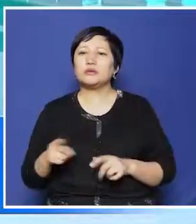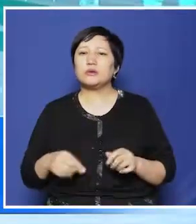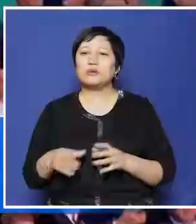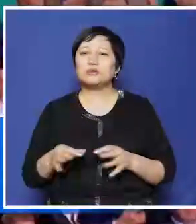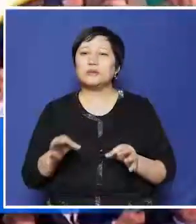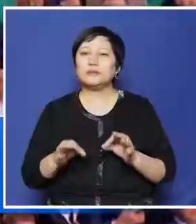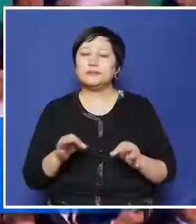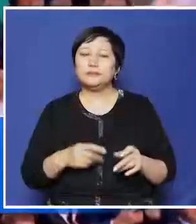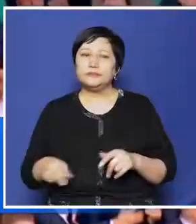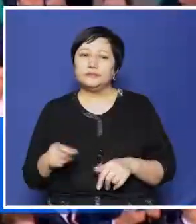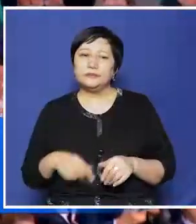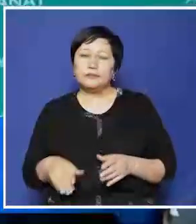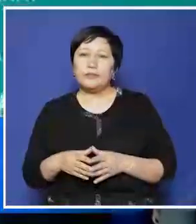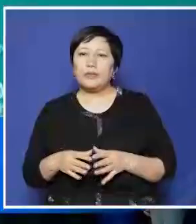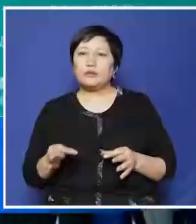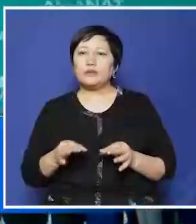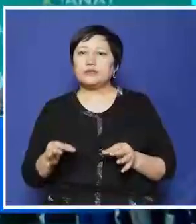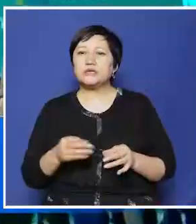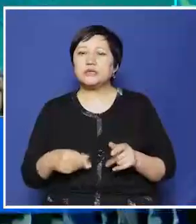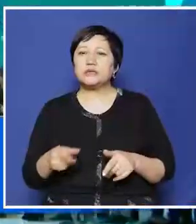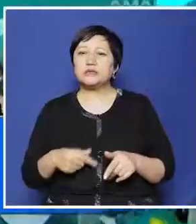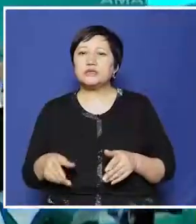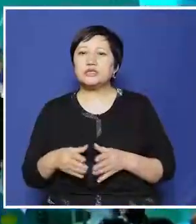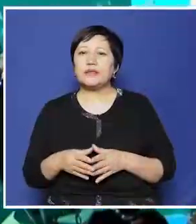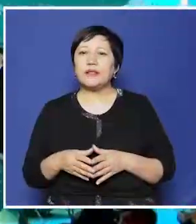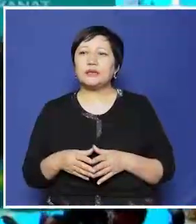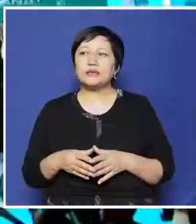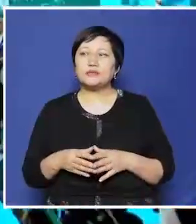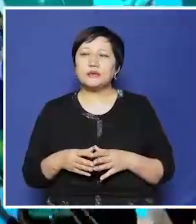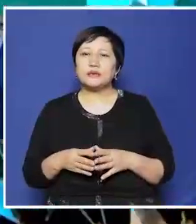Арайлым Әпсағат, Рауан Амангелді, Айғақ қоғамдық телеарнасының жаңалықтар қызметі.